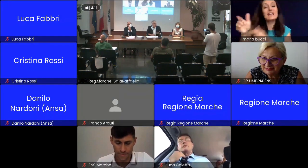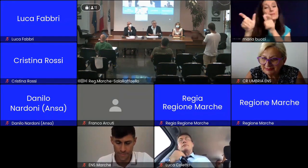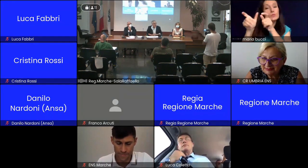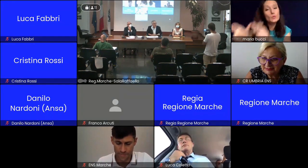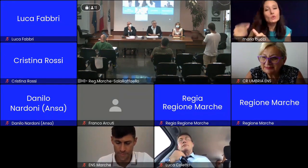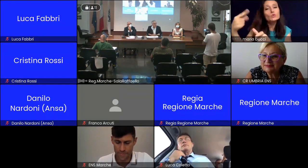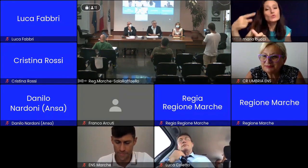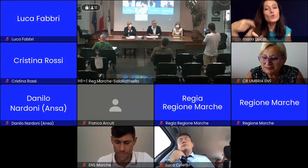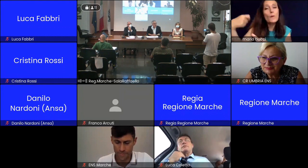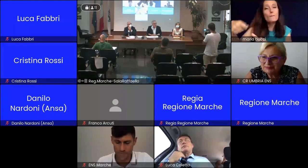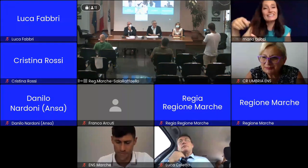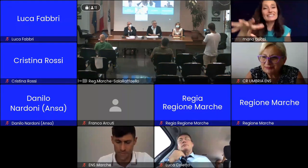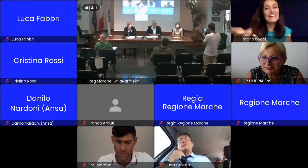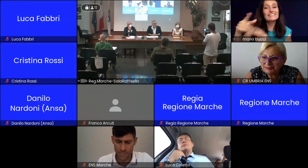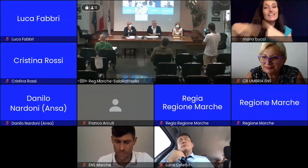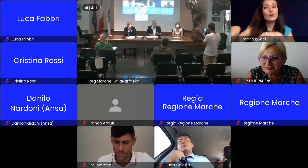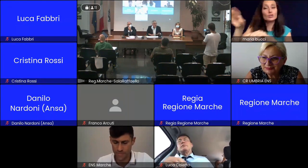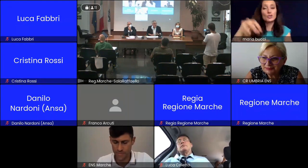Ministri,